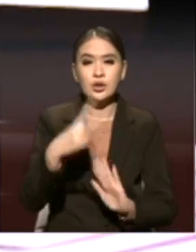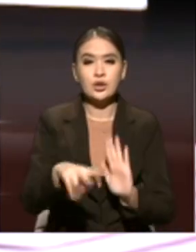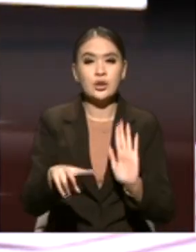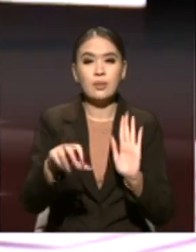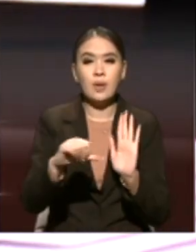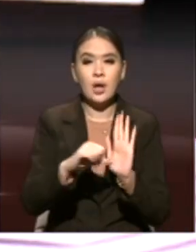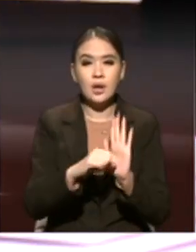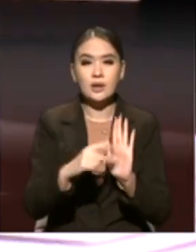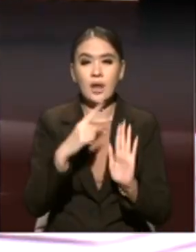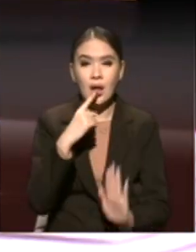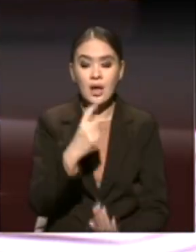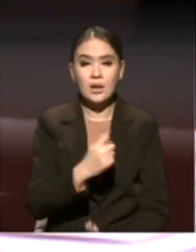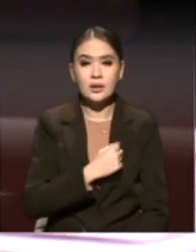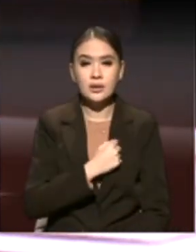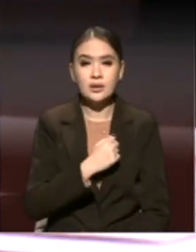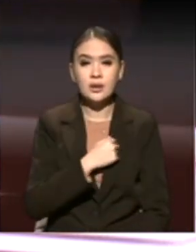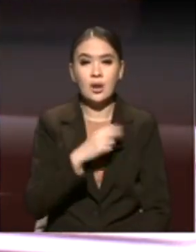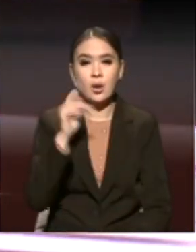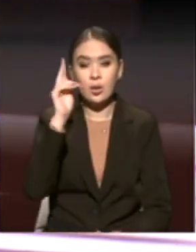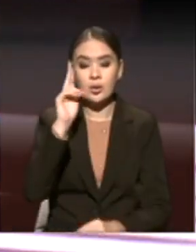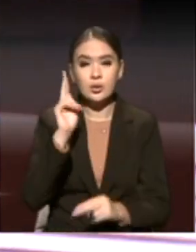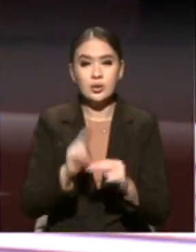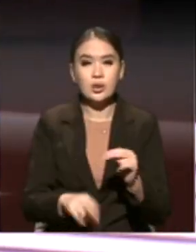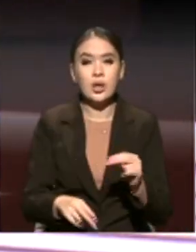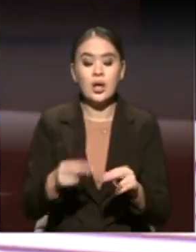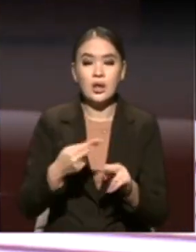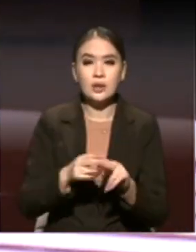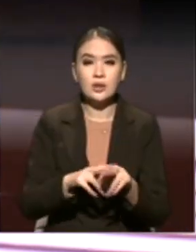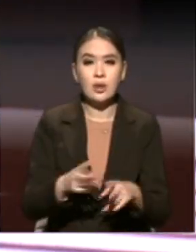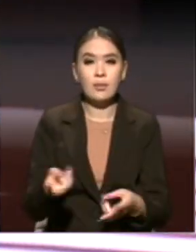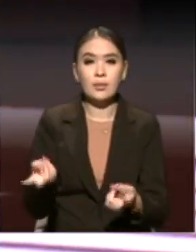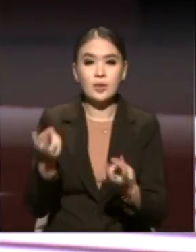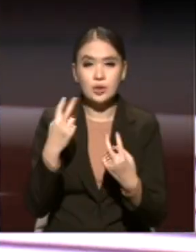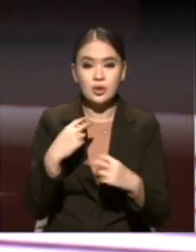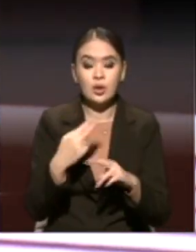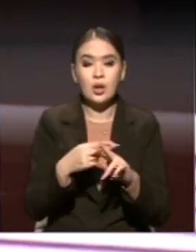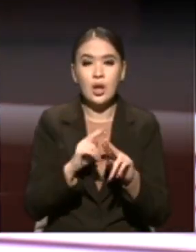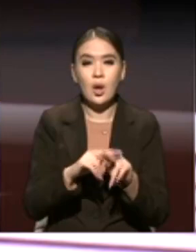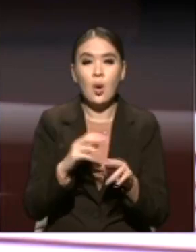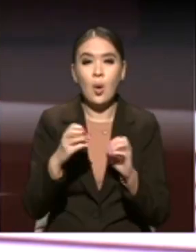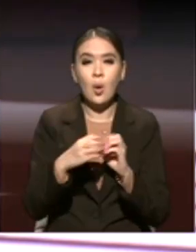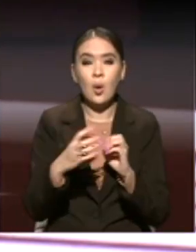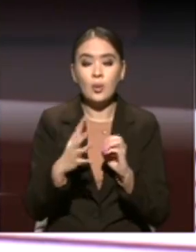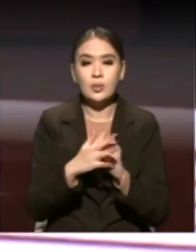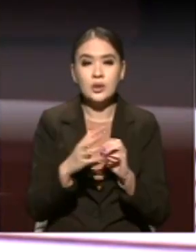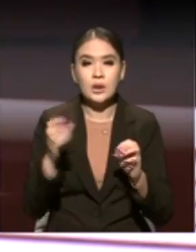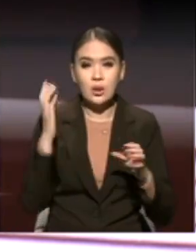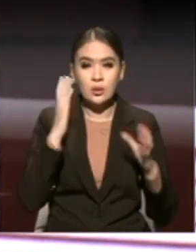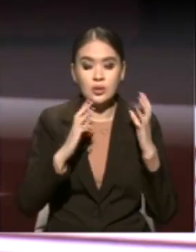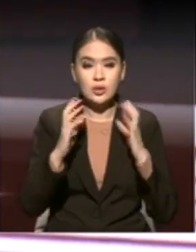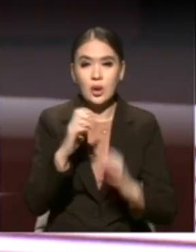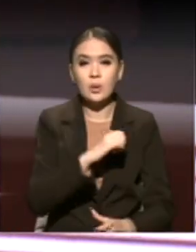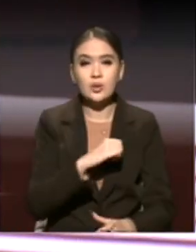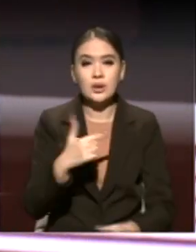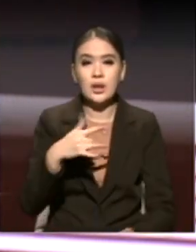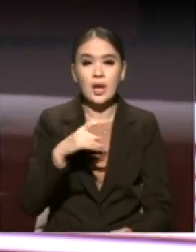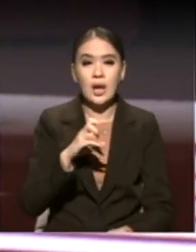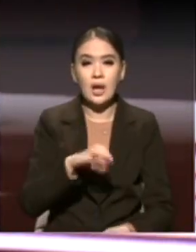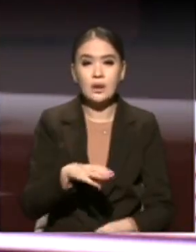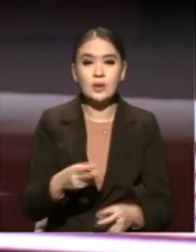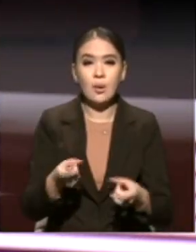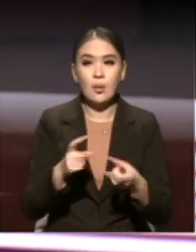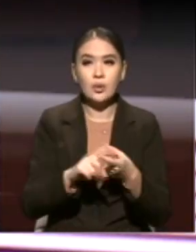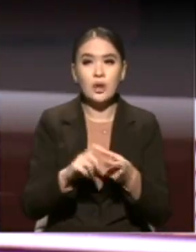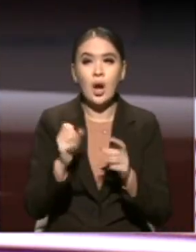26 әскери бітіріп келген жігіттер түсті. Оның ішінде 15-і жаңағы университеттің өзі қаржыландырған грант бойынша,